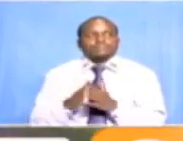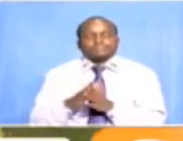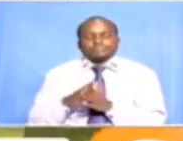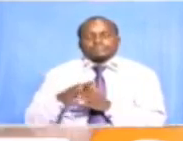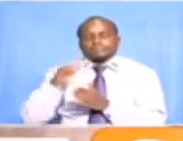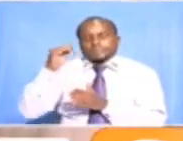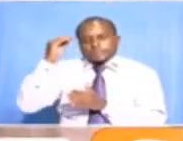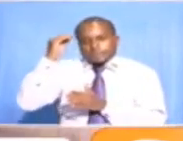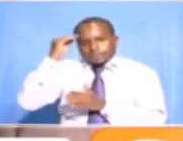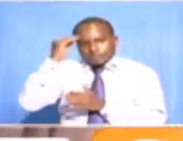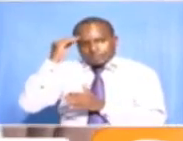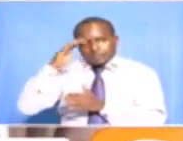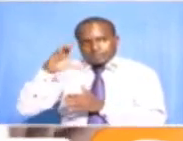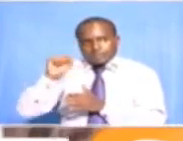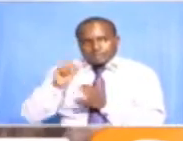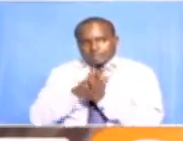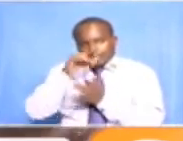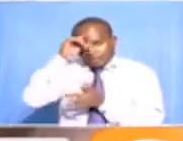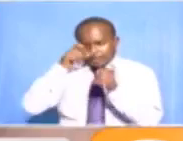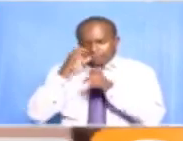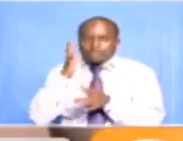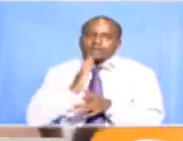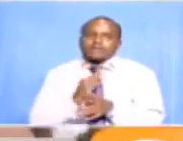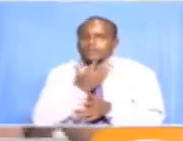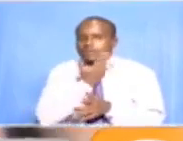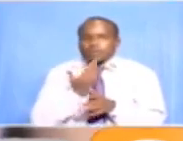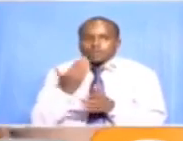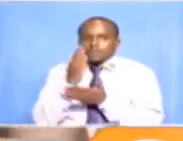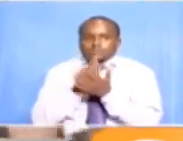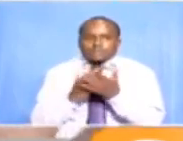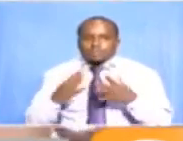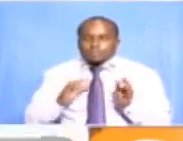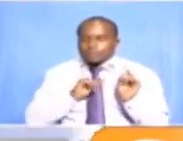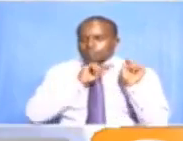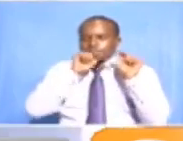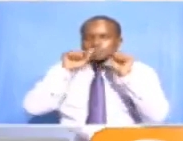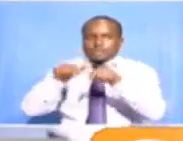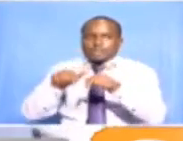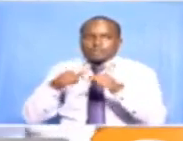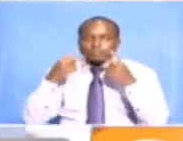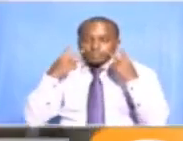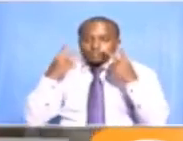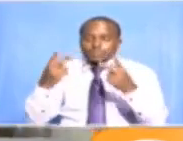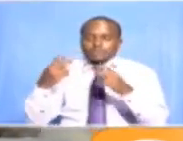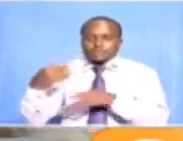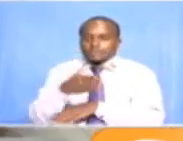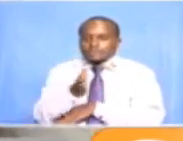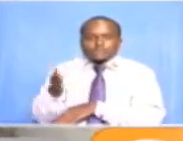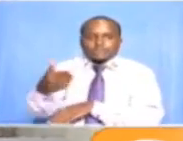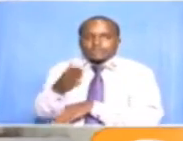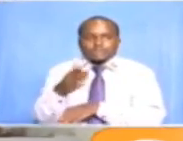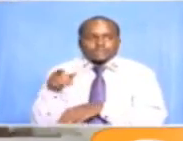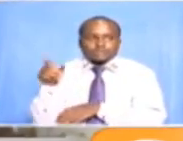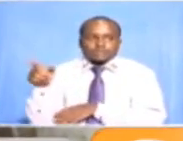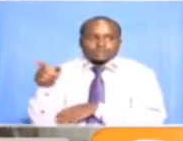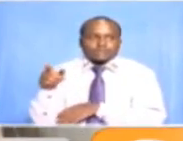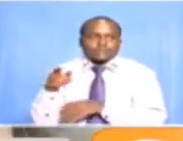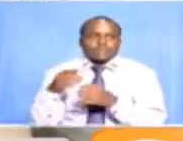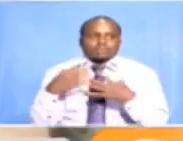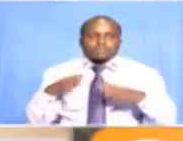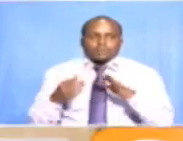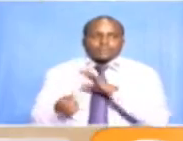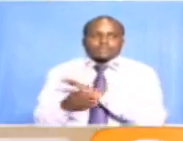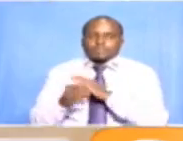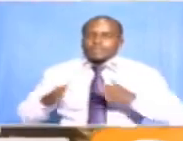Mohamed na gavana wa Kisumu Profesa Nyang Nyong'o ni miongoni mwa waliofika katika uwanja huo kushuhudia joka hilo. Wenyeji wameelezea